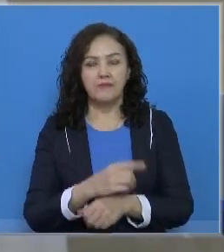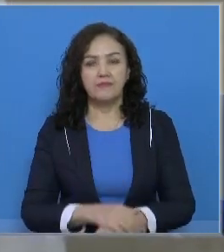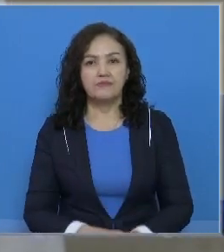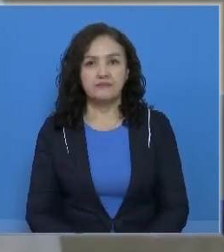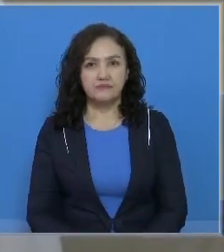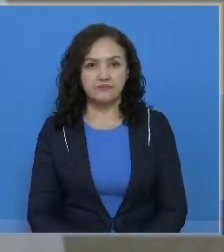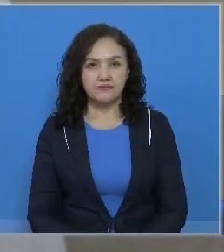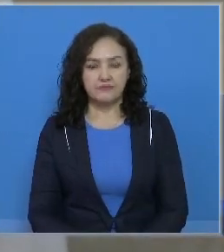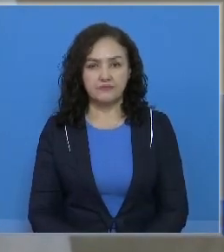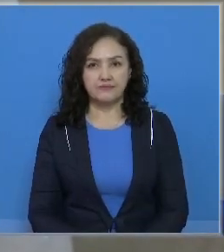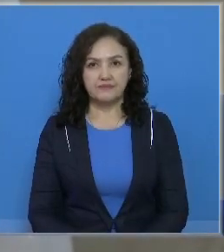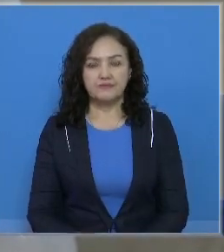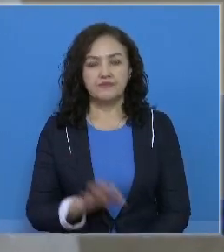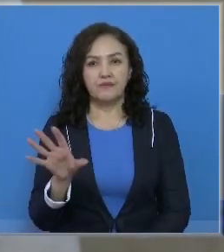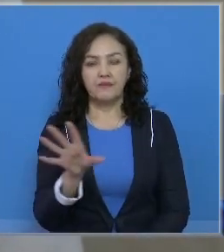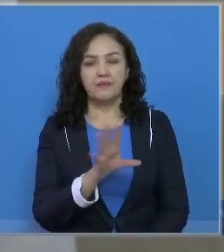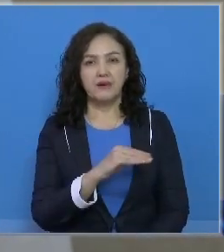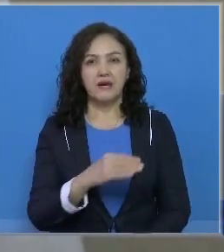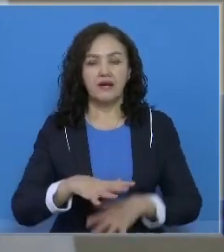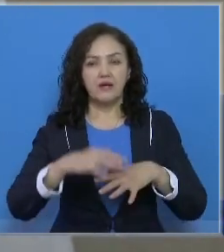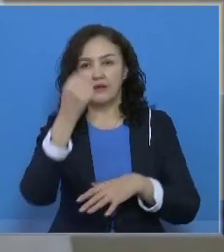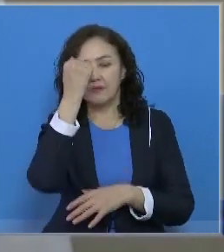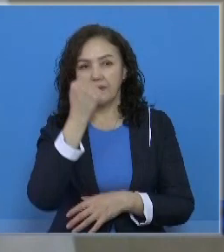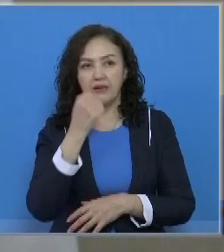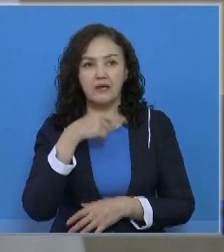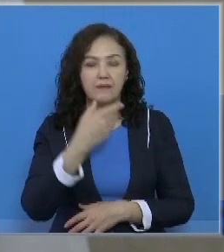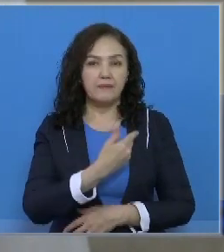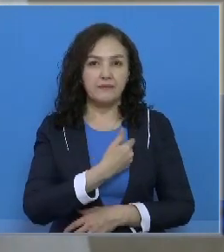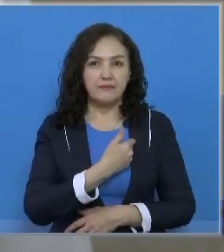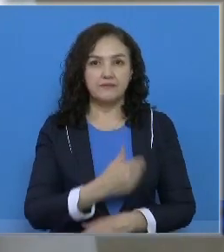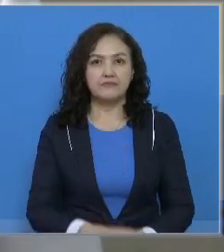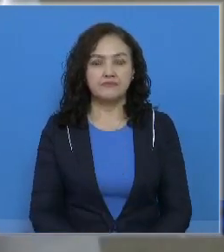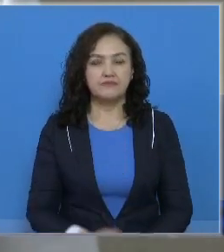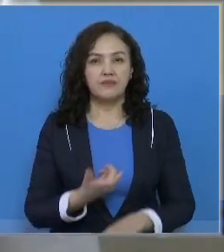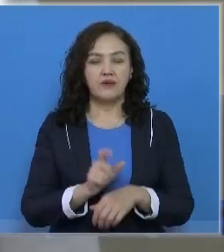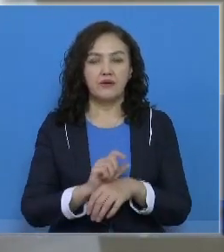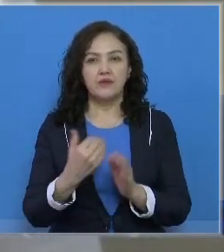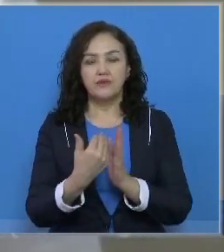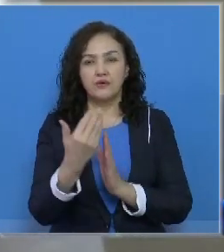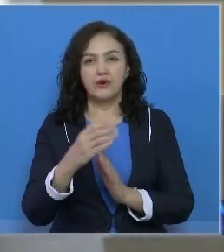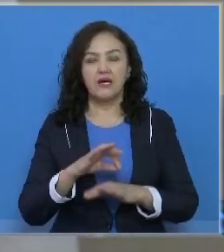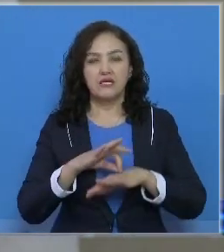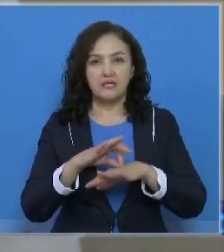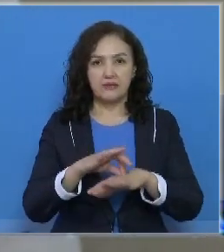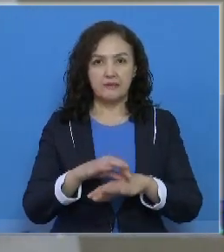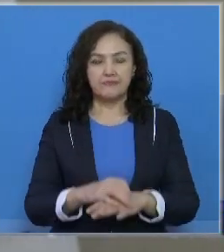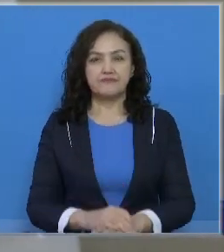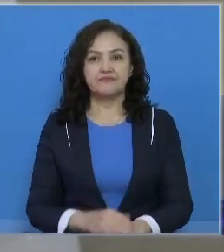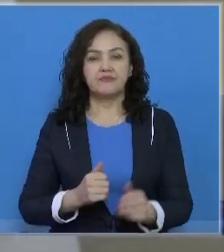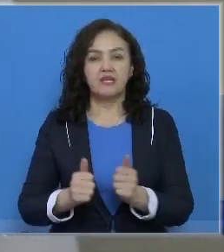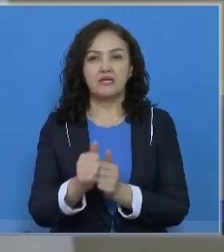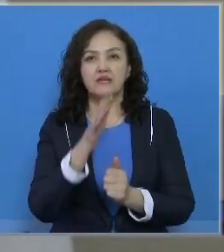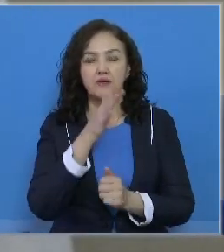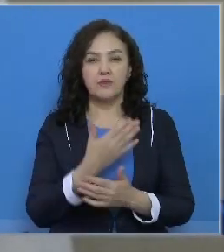саясат басшыларына барлығына көп-көп рахмет айтқым келеді. Өте жоғары деңгейде өтті. Алдағы